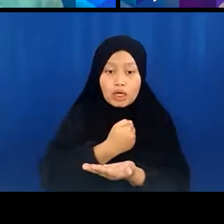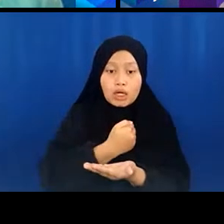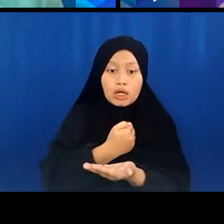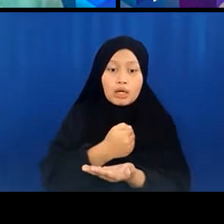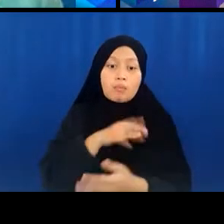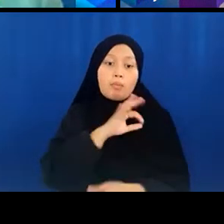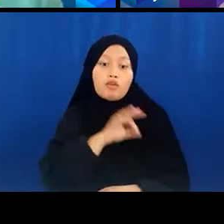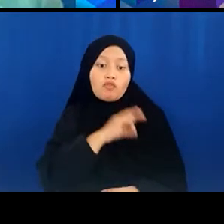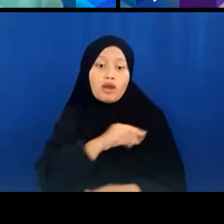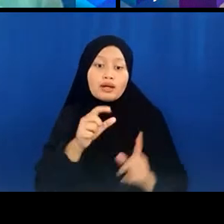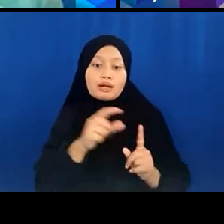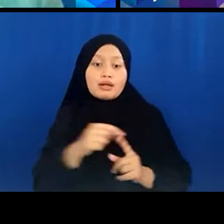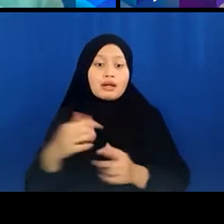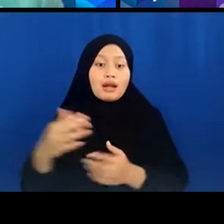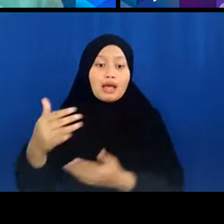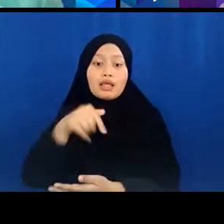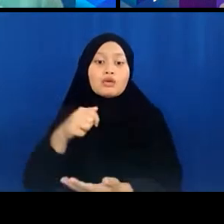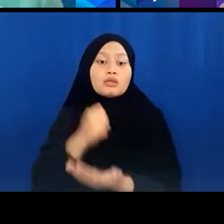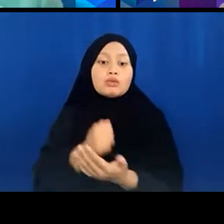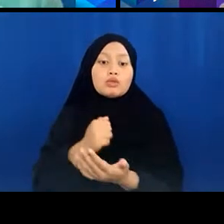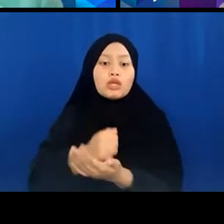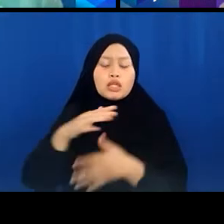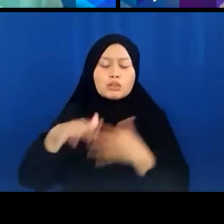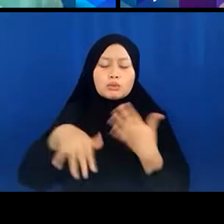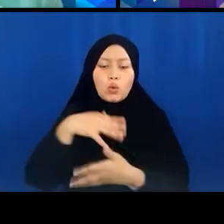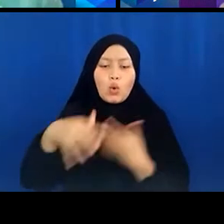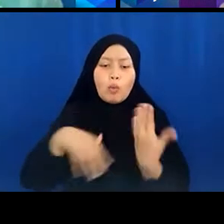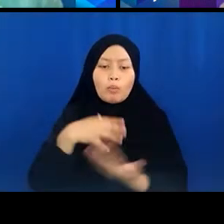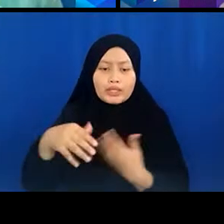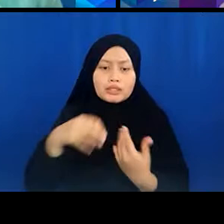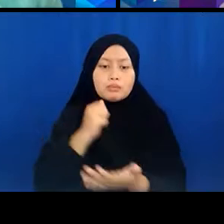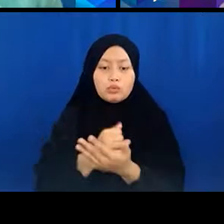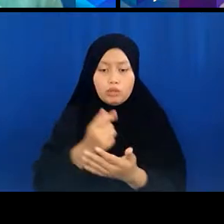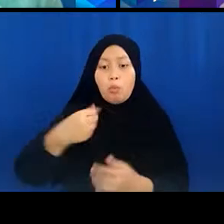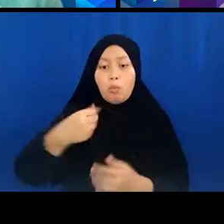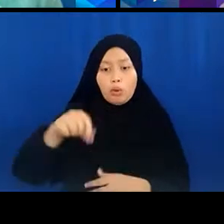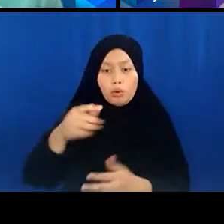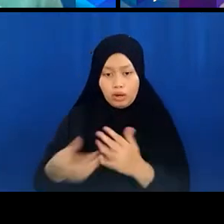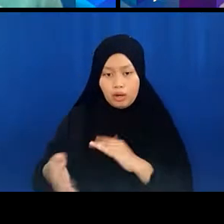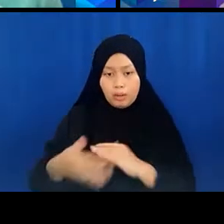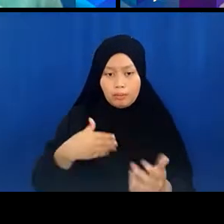Nah itu dibolehkan jadi